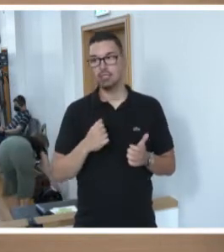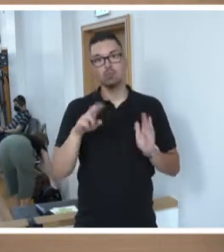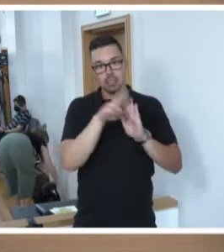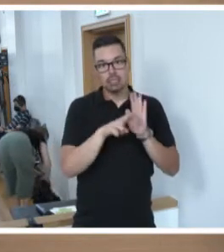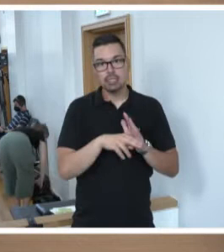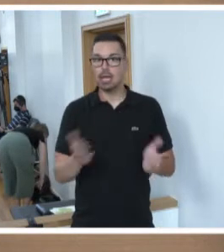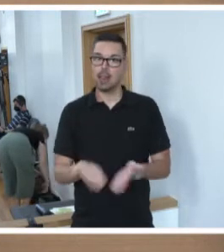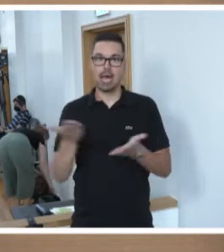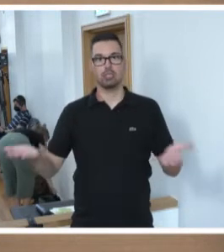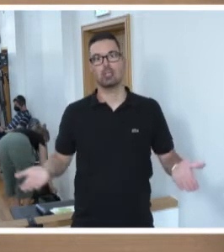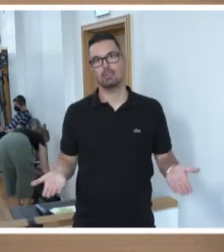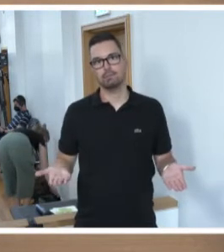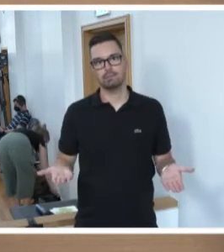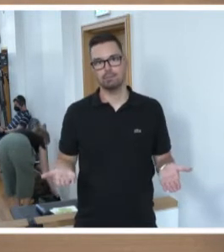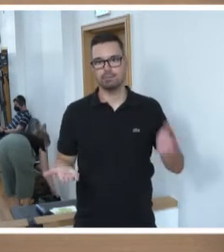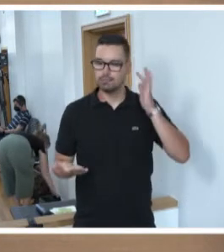Gesetzes erleichtern.